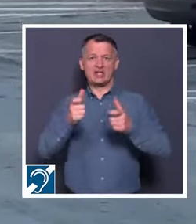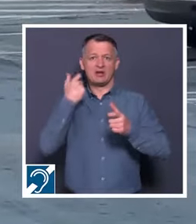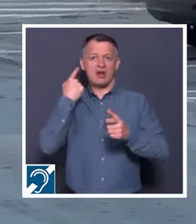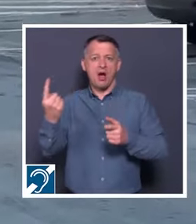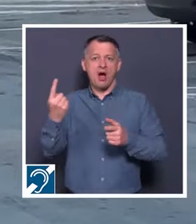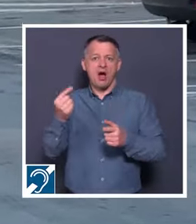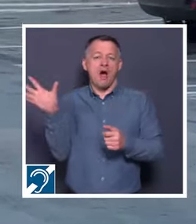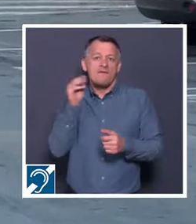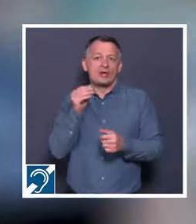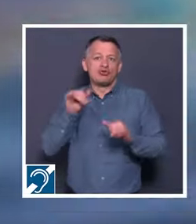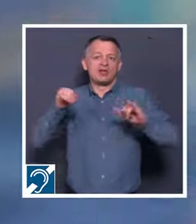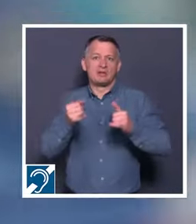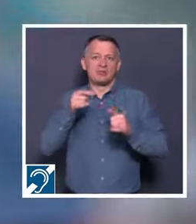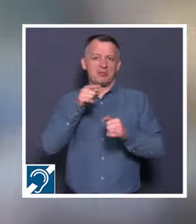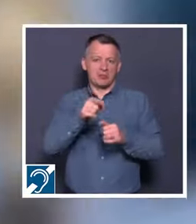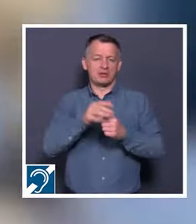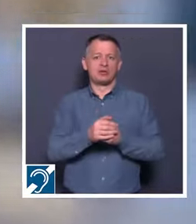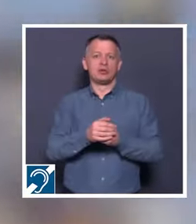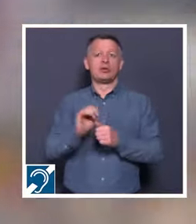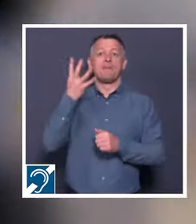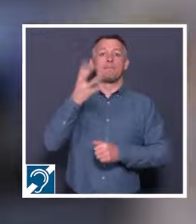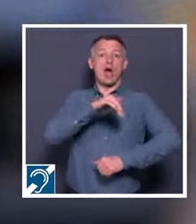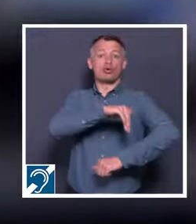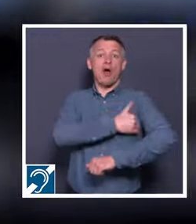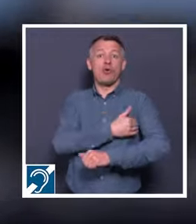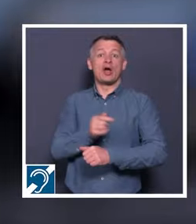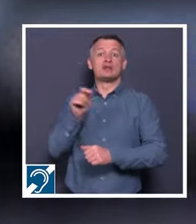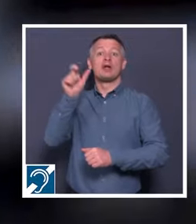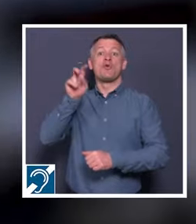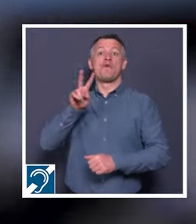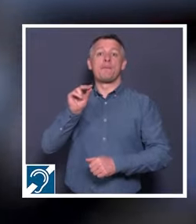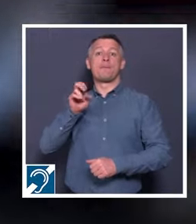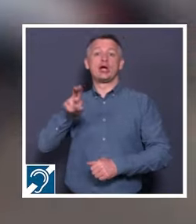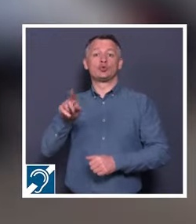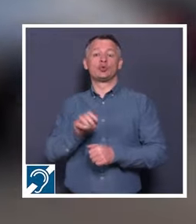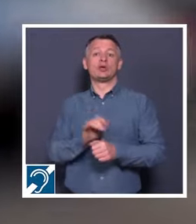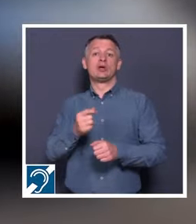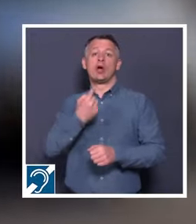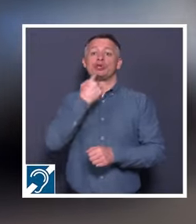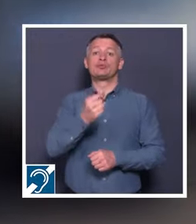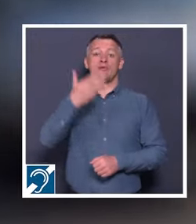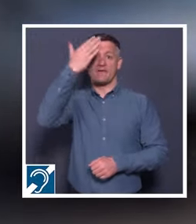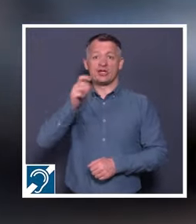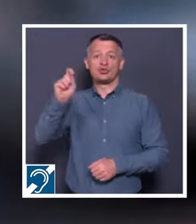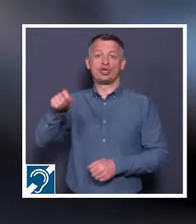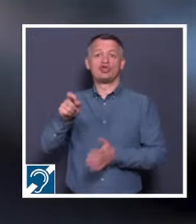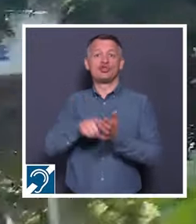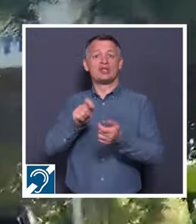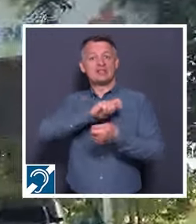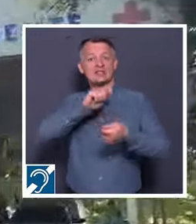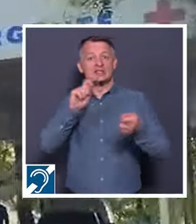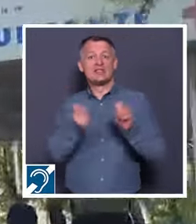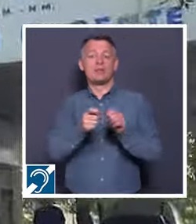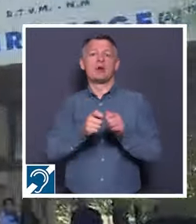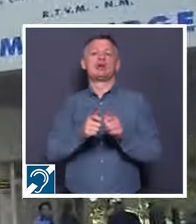accident. Cei 4 avocați ai lui Vlad Pascu au susținut în fața judecătoarei din Mangalia că cererea de schimbare a încadrării